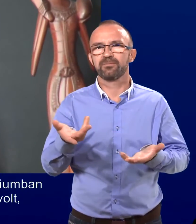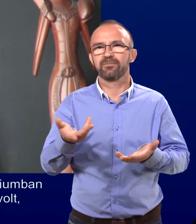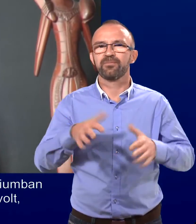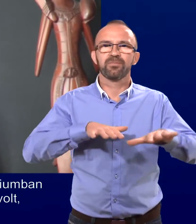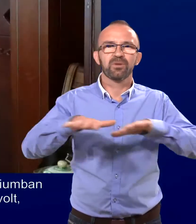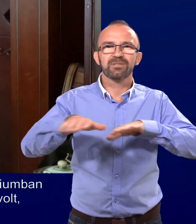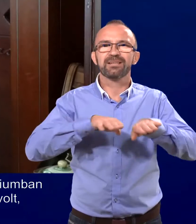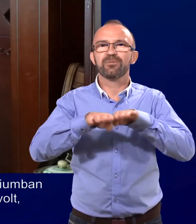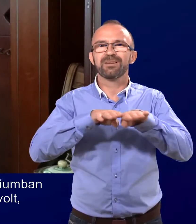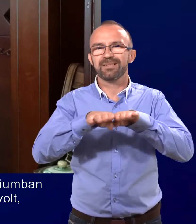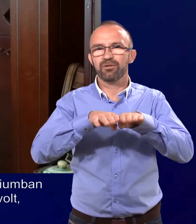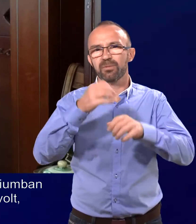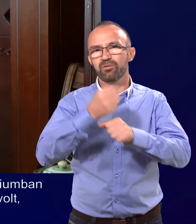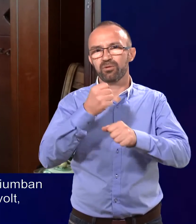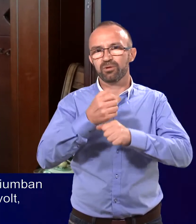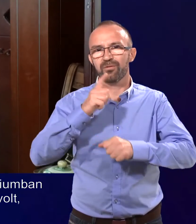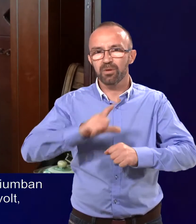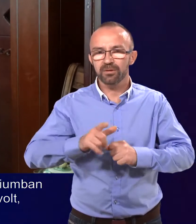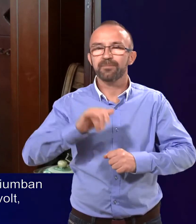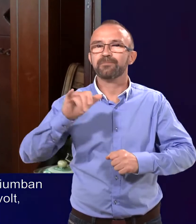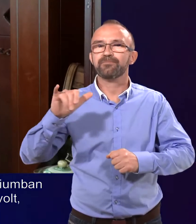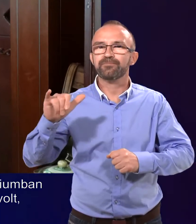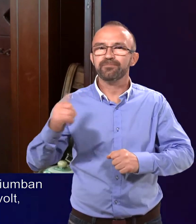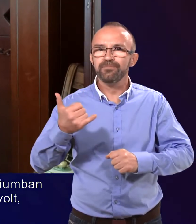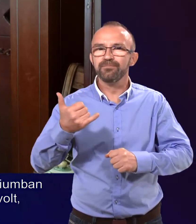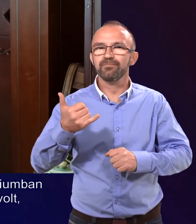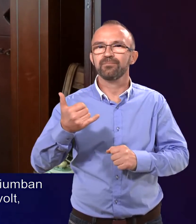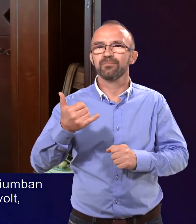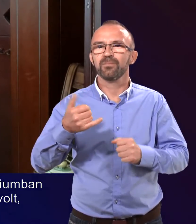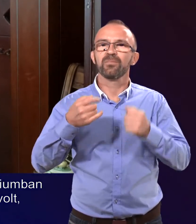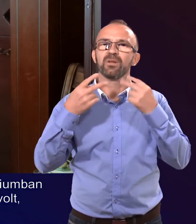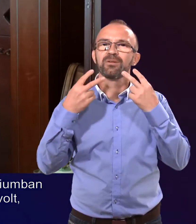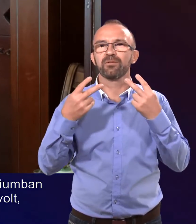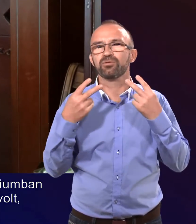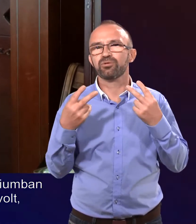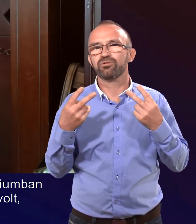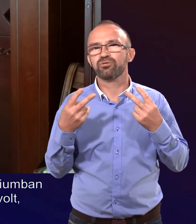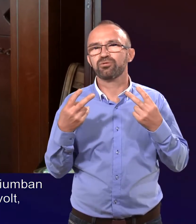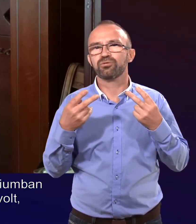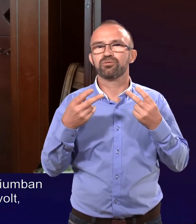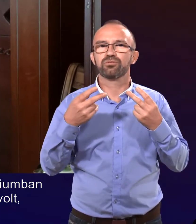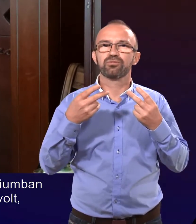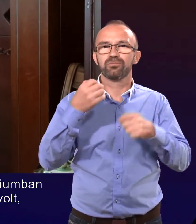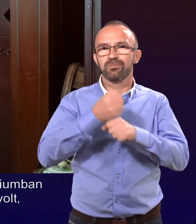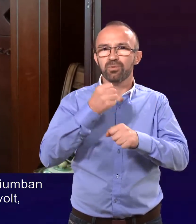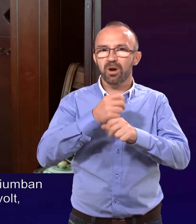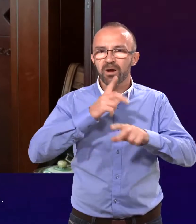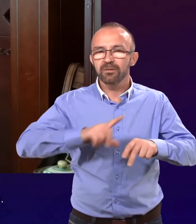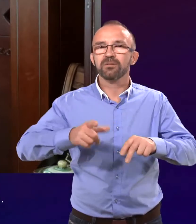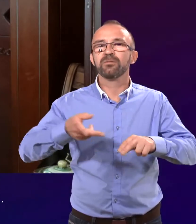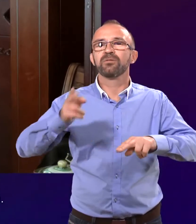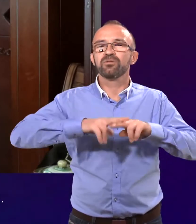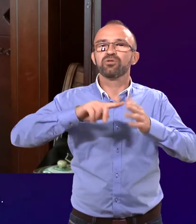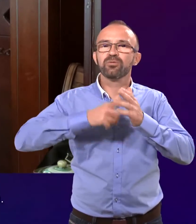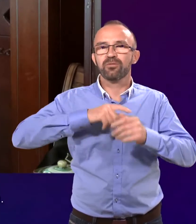olyanok idején a közlekedési minisztériumban dolgozott, és elég fontos beosztása volt,